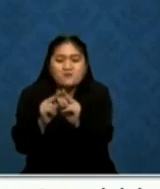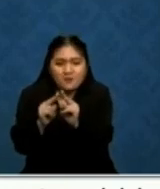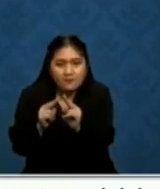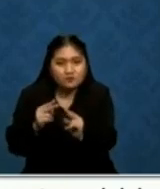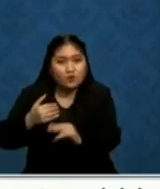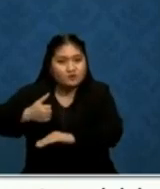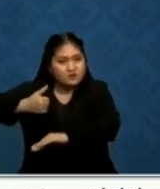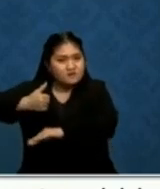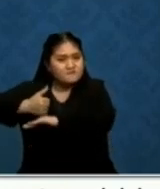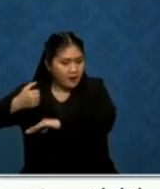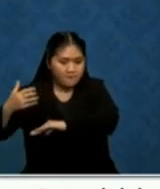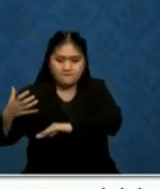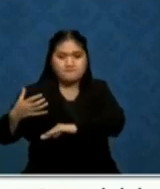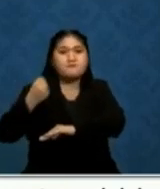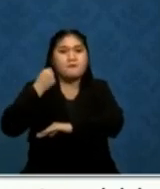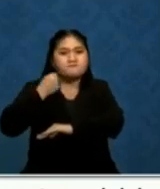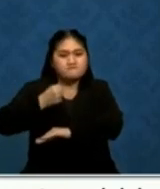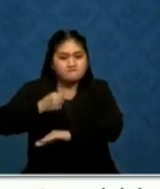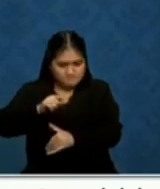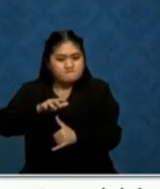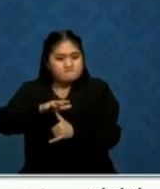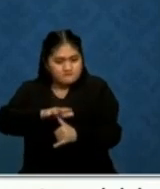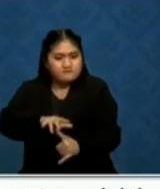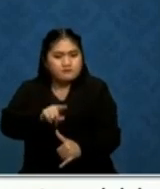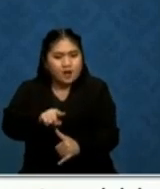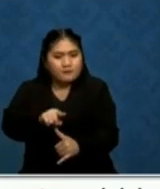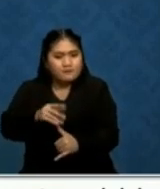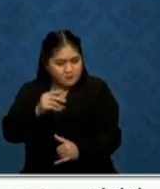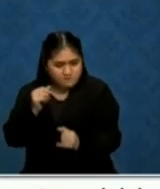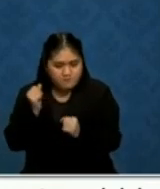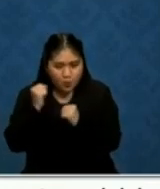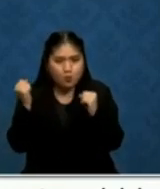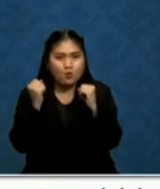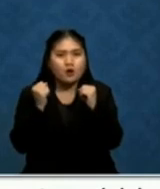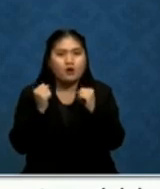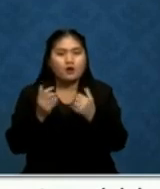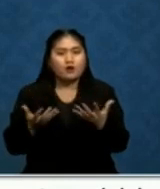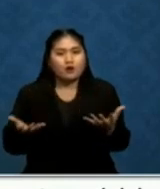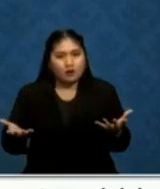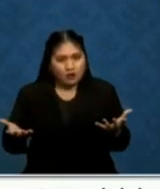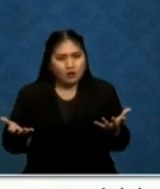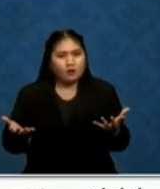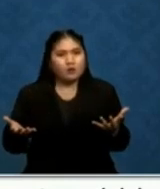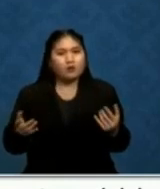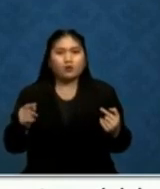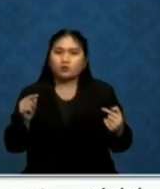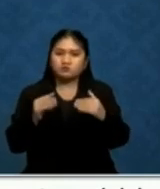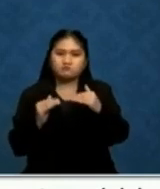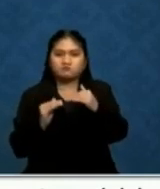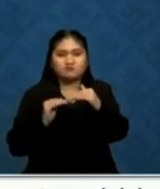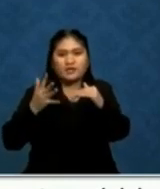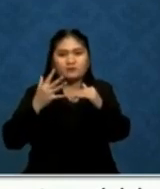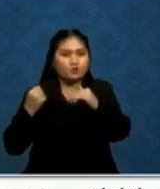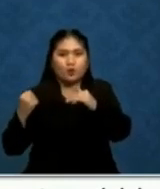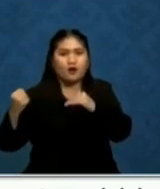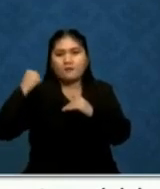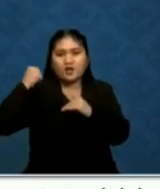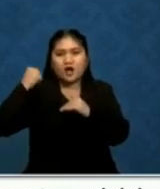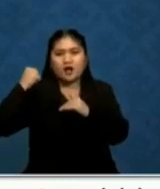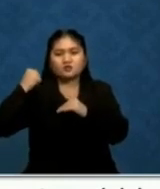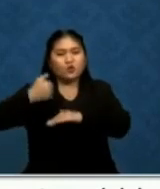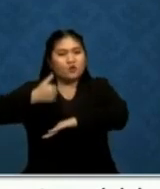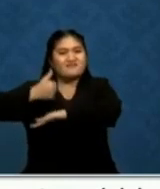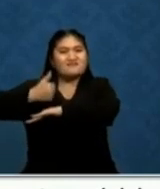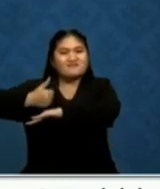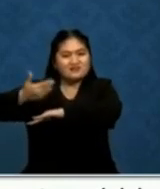เป็นอำนาจเหนือมาข่มขู่สร้างความหวาดกลัวนี่คือการสะท้อนความไม่เท่าเทียมทางอำนาจและจากอิทธิพลของนาย